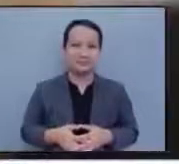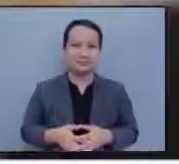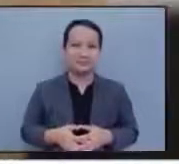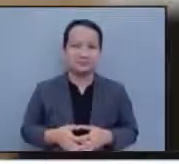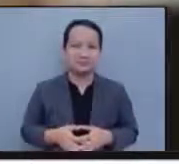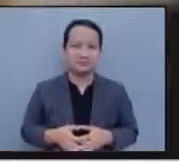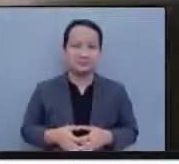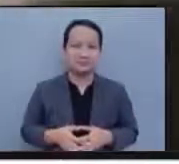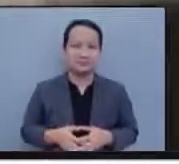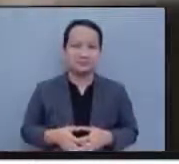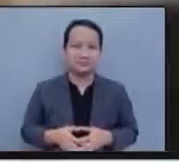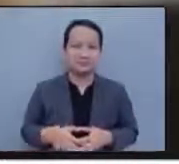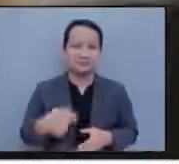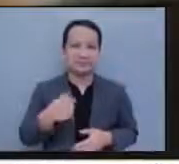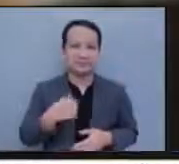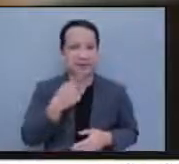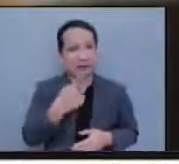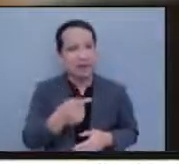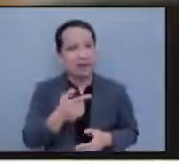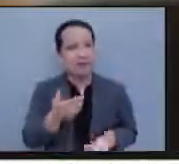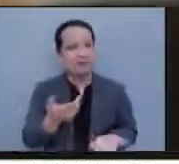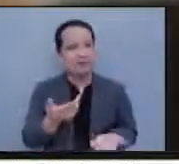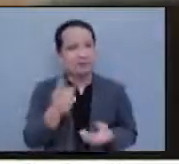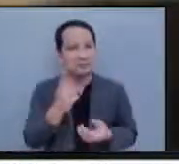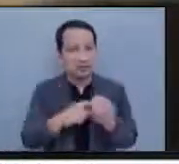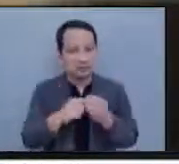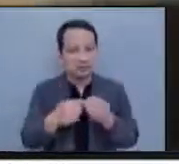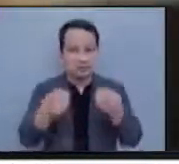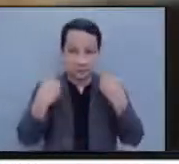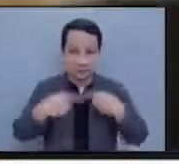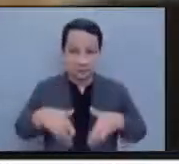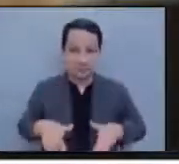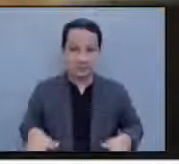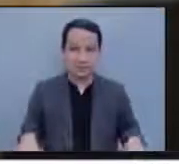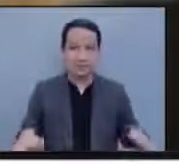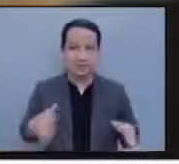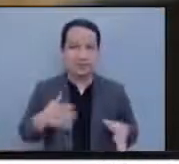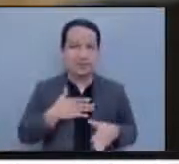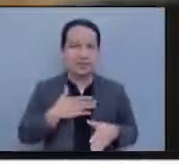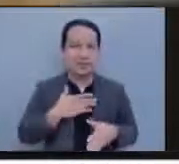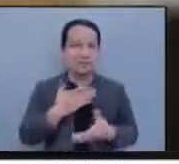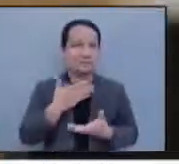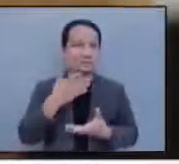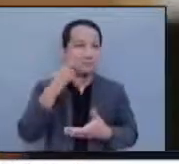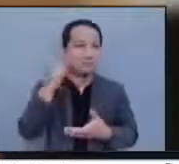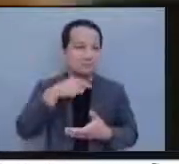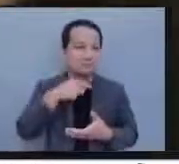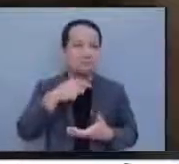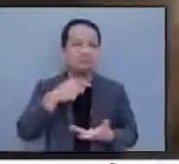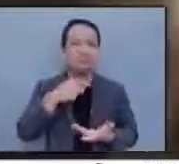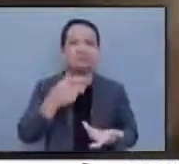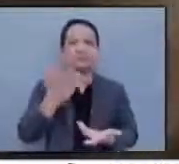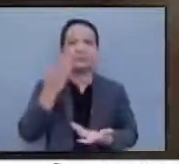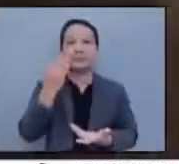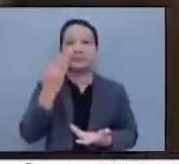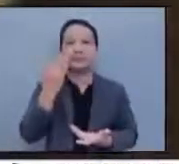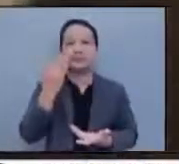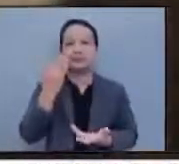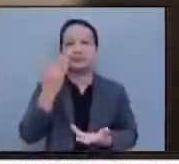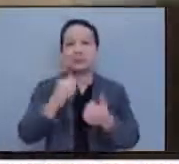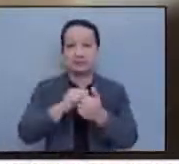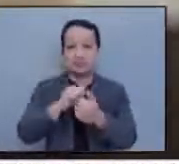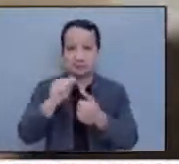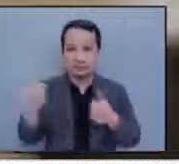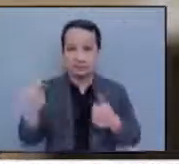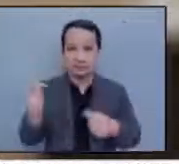Pumayag po ako na mag-gown sa wedding ng kapatid ko. Kasi malayo pa lang, kinukulit na nila ako,